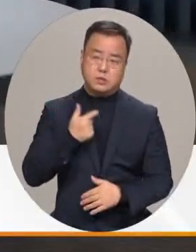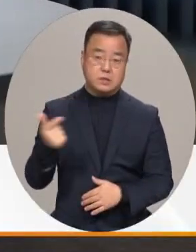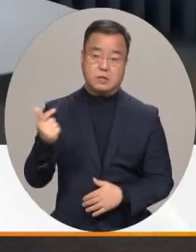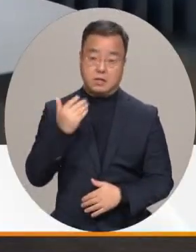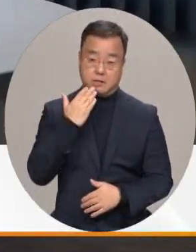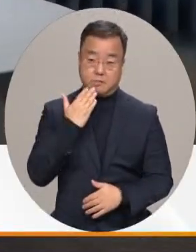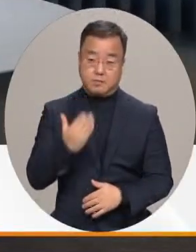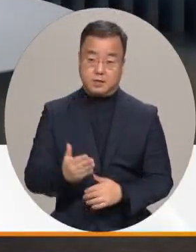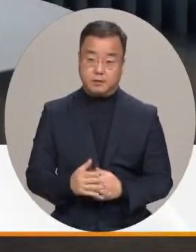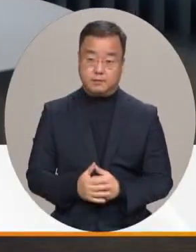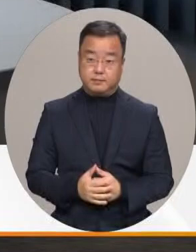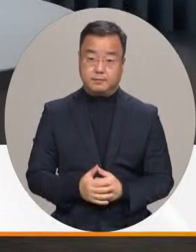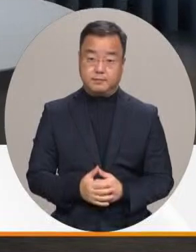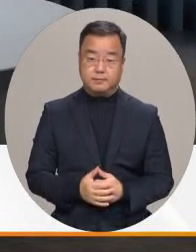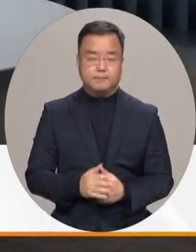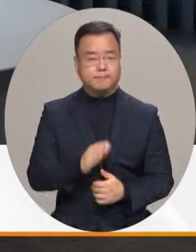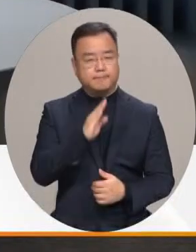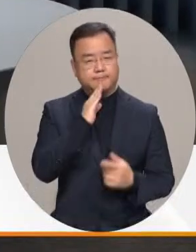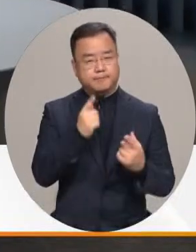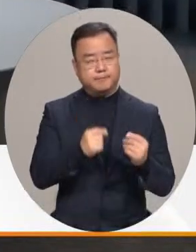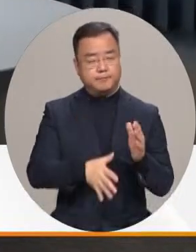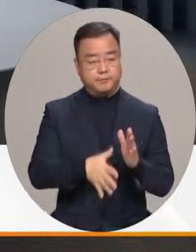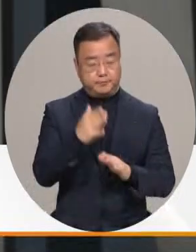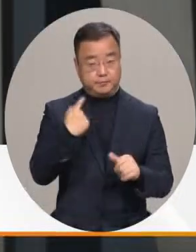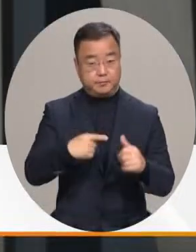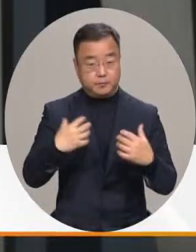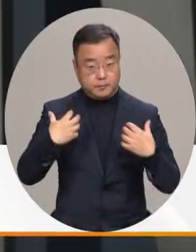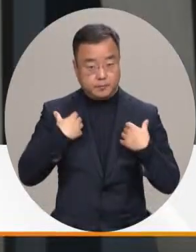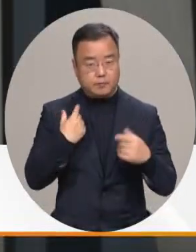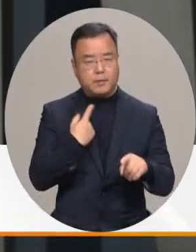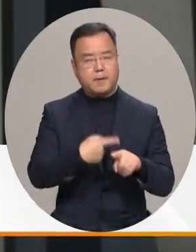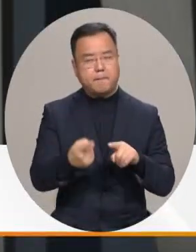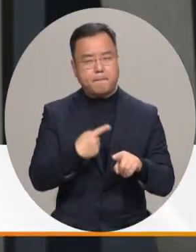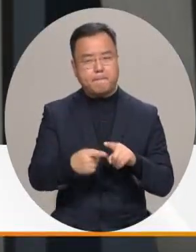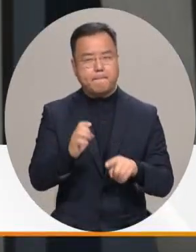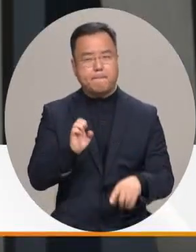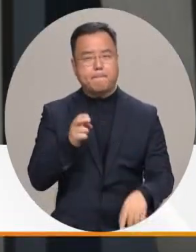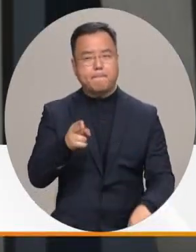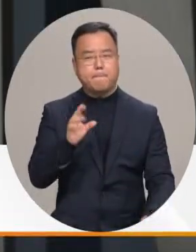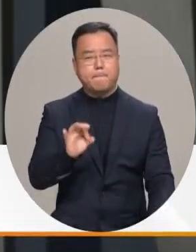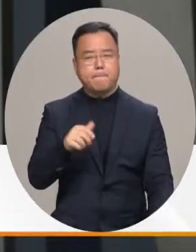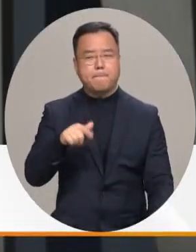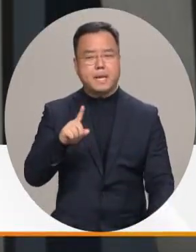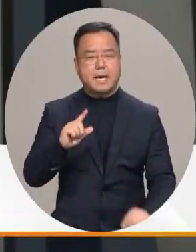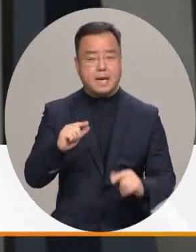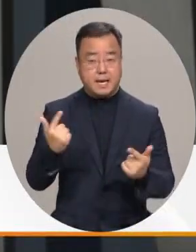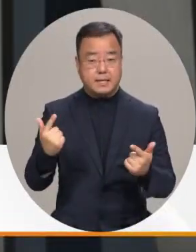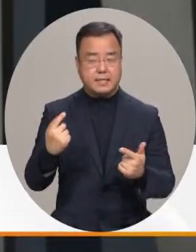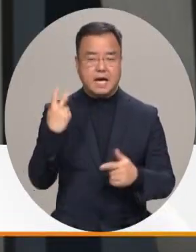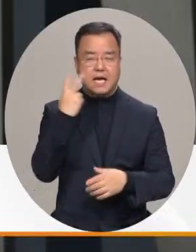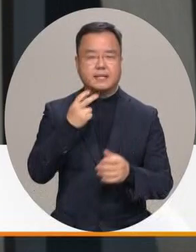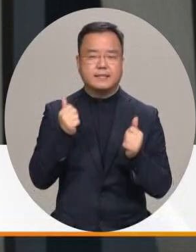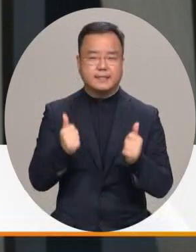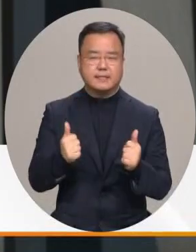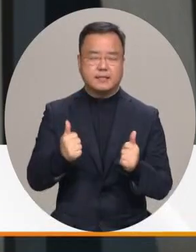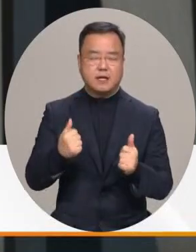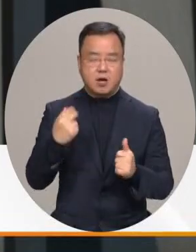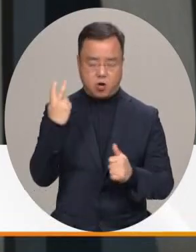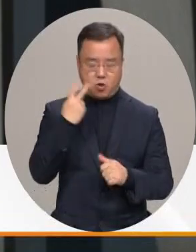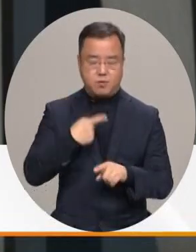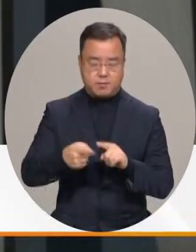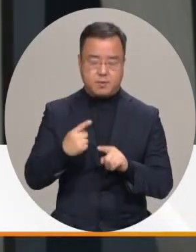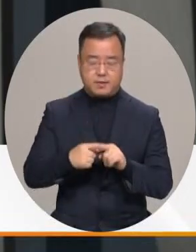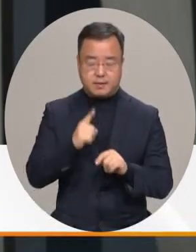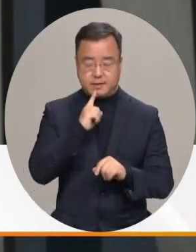나오지 않습니까 그렇습니다 시교육청 그래서이 평가라는 단어 대신 진단 검사라는 단어를 강조하고 있습니다